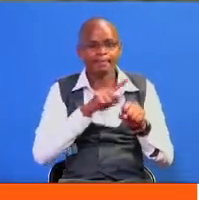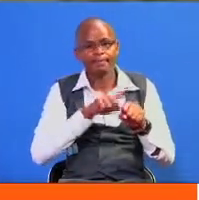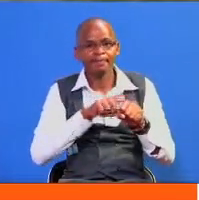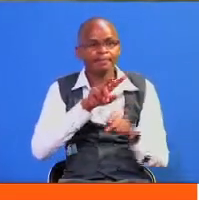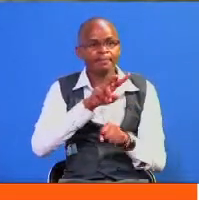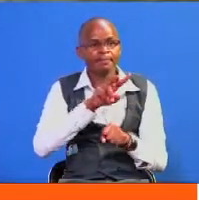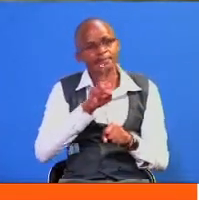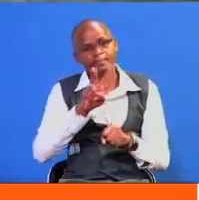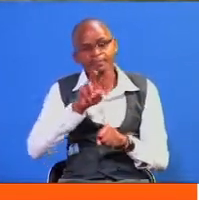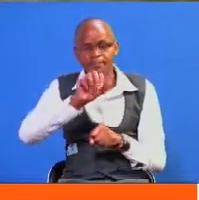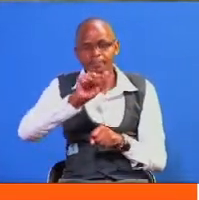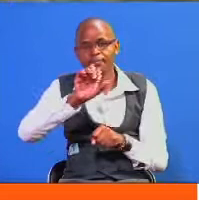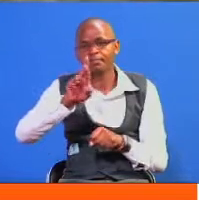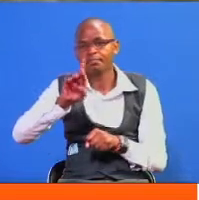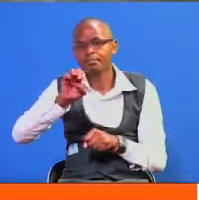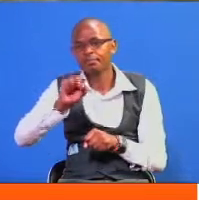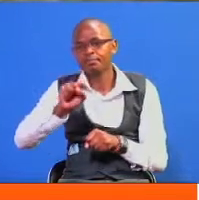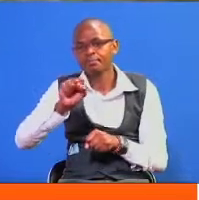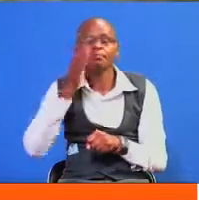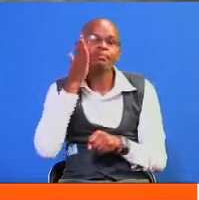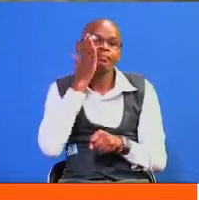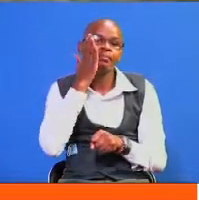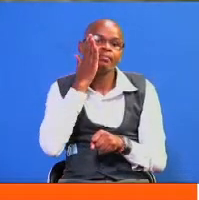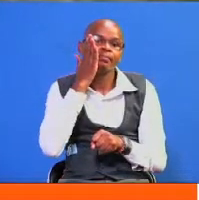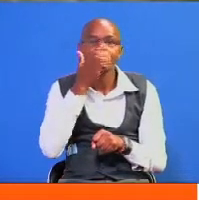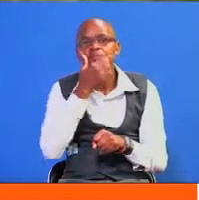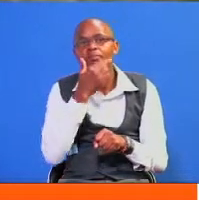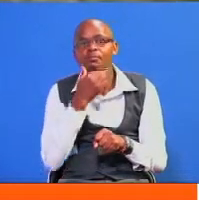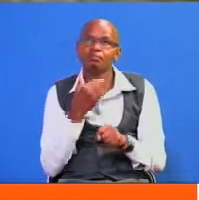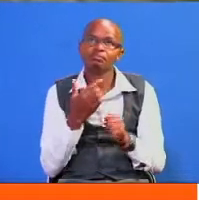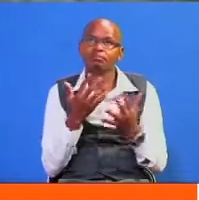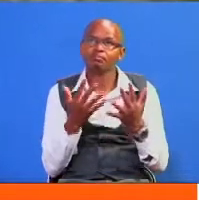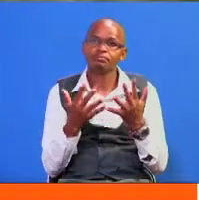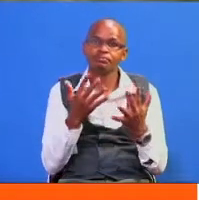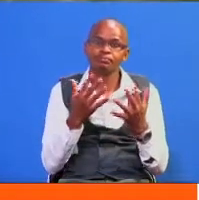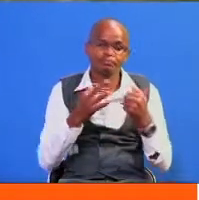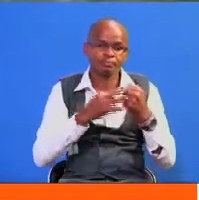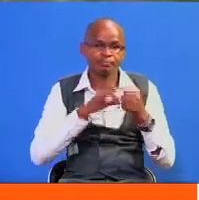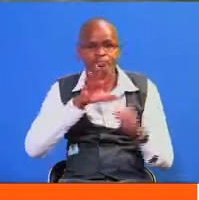acres na mama mwenyewe ako na umri of